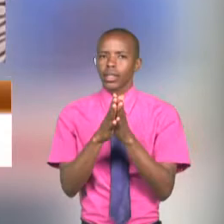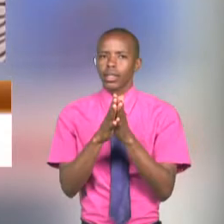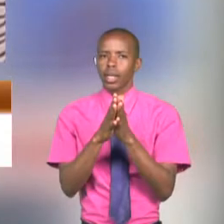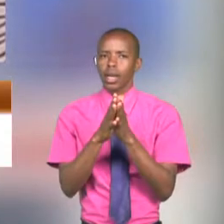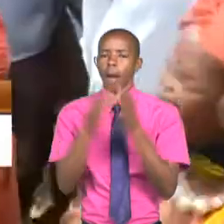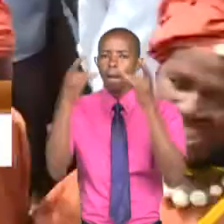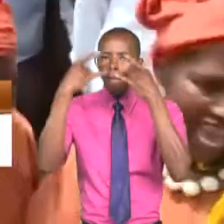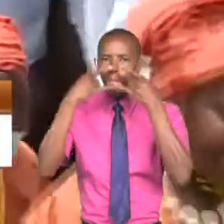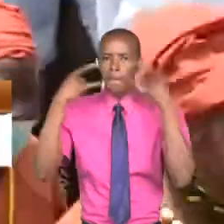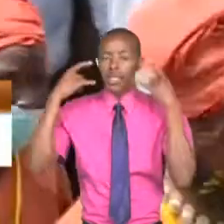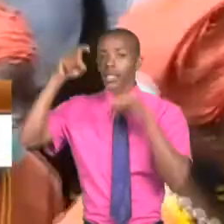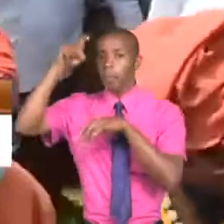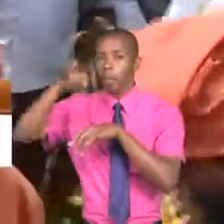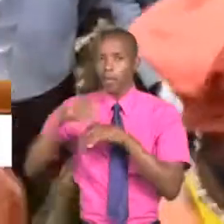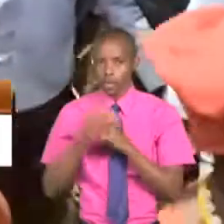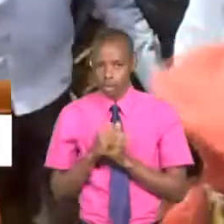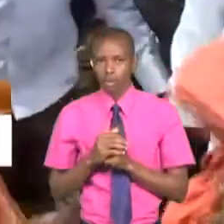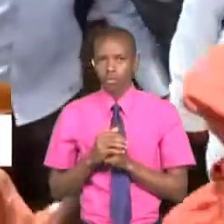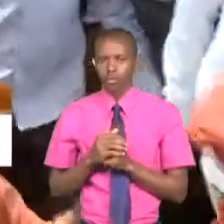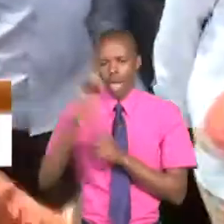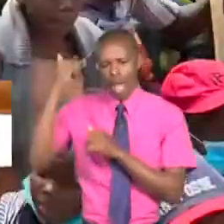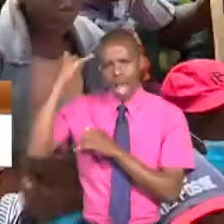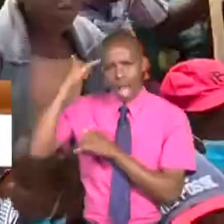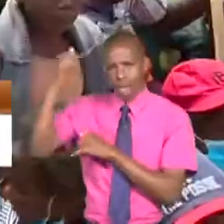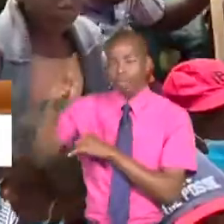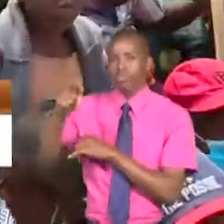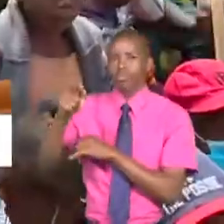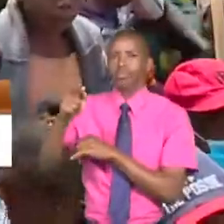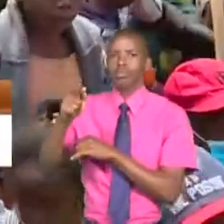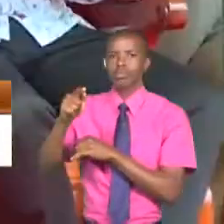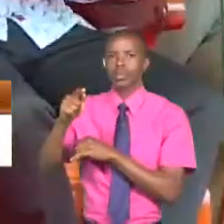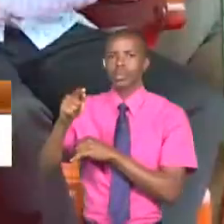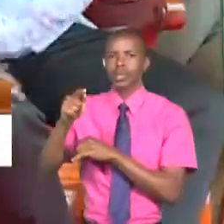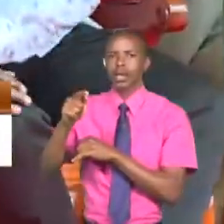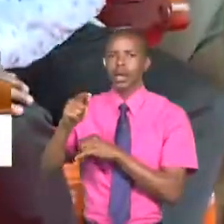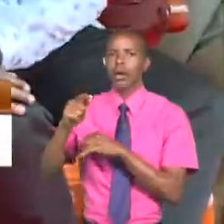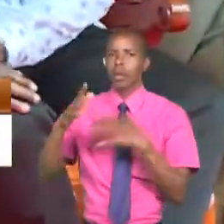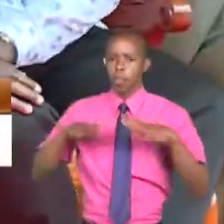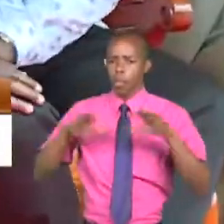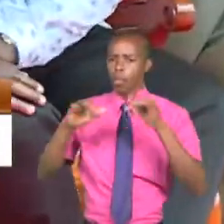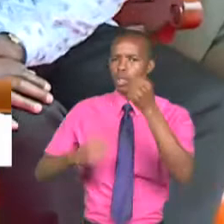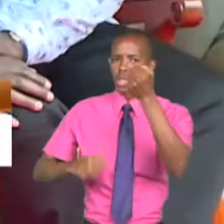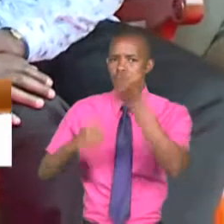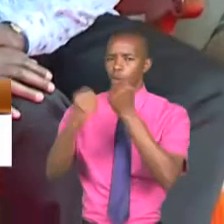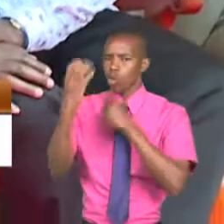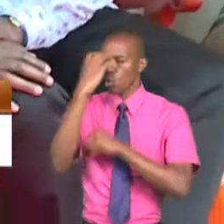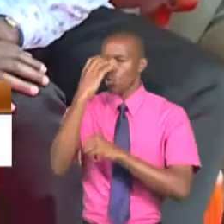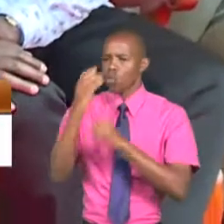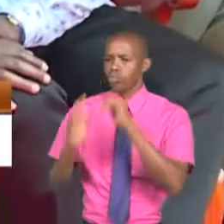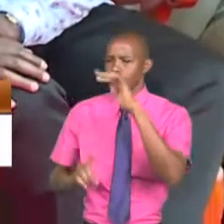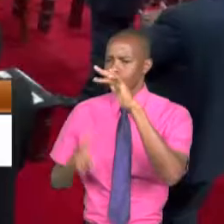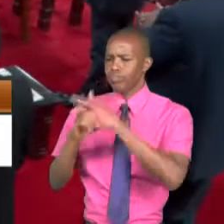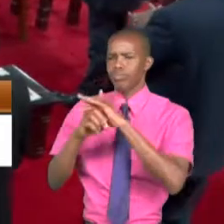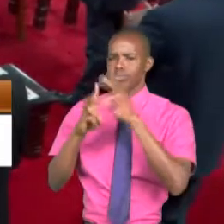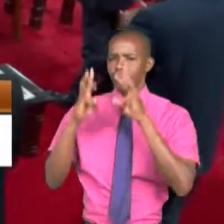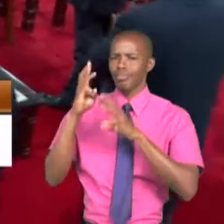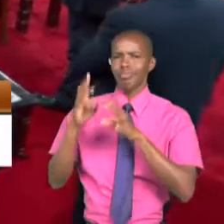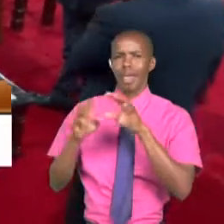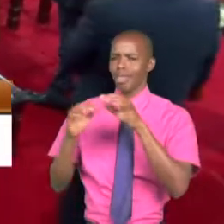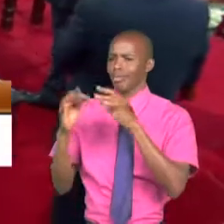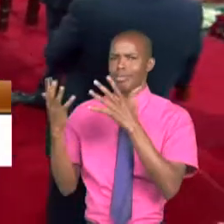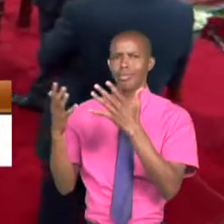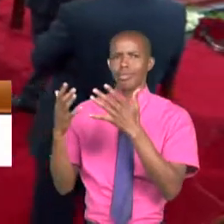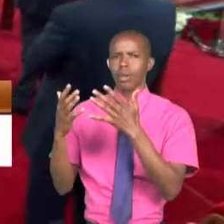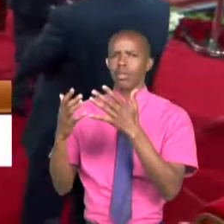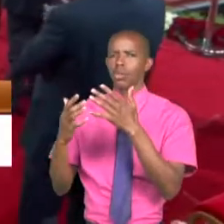of face masks. Hatua hiyo ya rais imeibua hisia miongoni mwa wandani wa naibu rais William Ruto, ambao wanahisi huenda ni njama ya kuipa